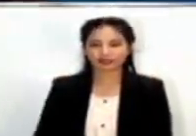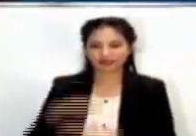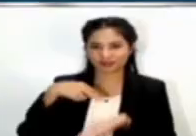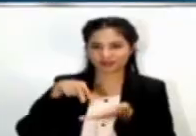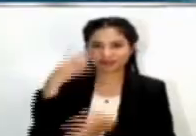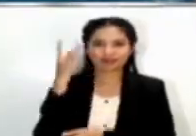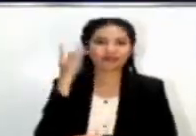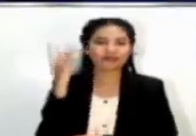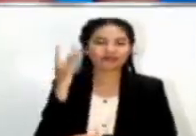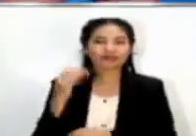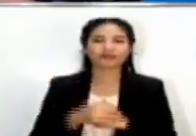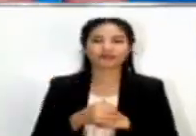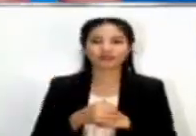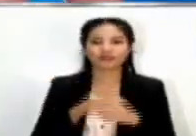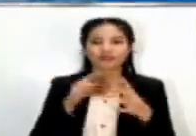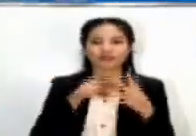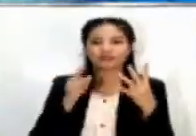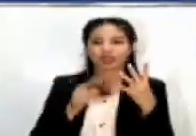At Do Do Do Do.